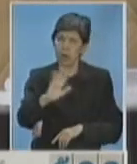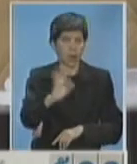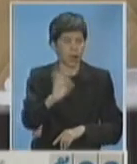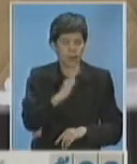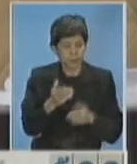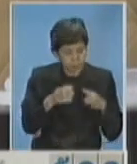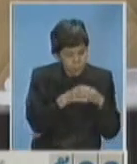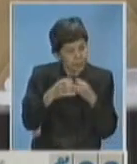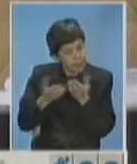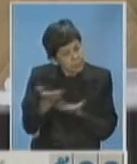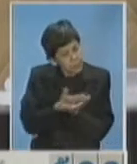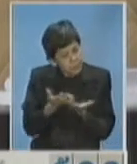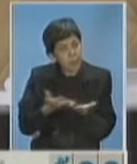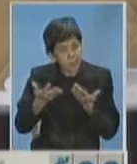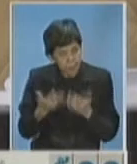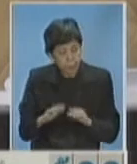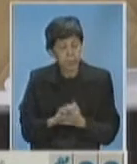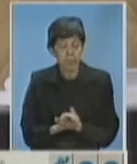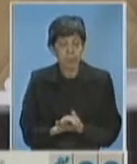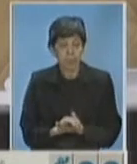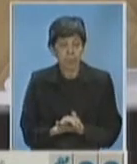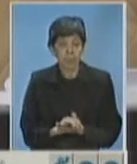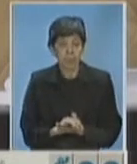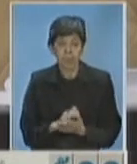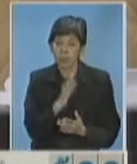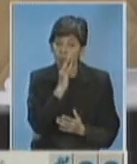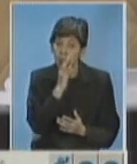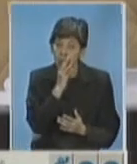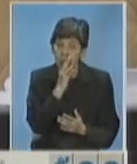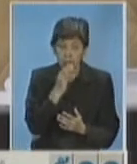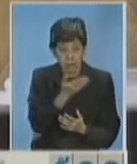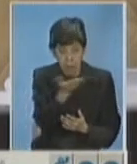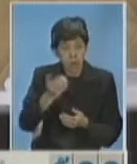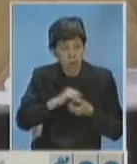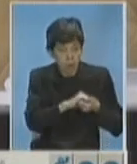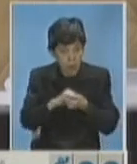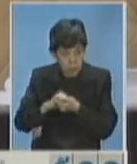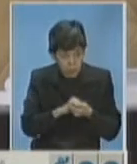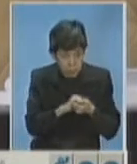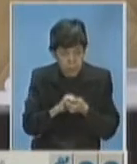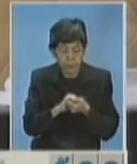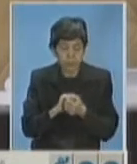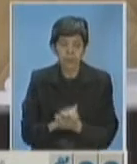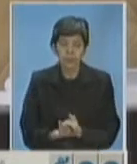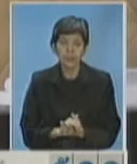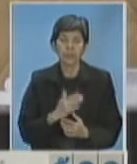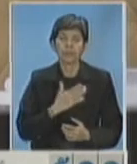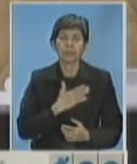ของวิปทั้งสองฝ่ายนะฉะนั้นถ้าเป็นไปได้ขอความร่วมมือนะครับเพราะว่าผม